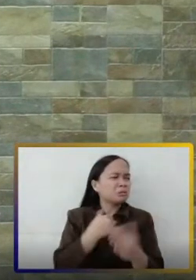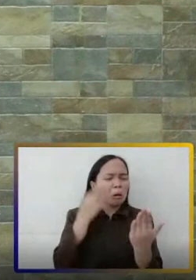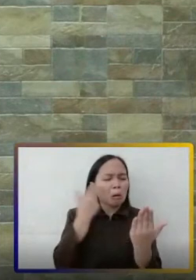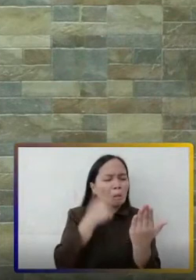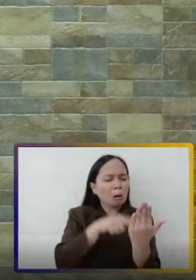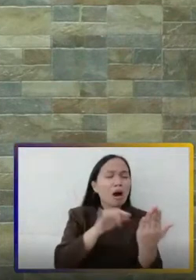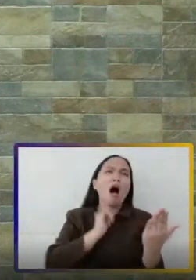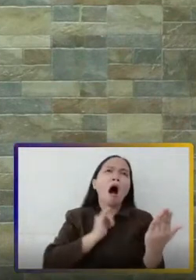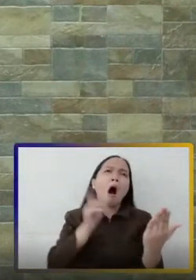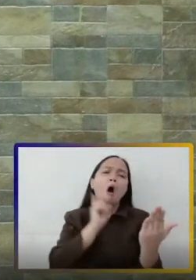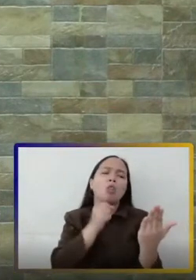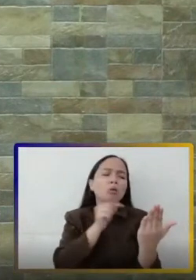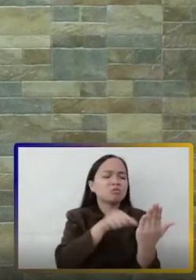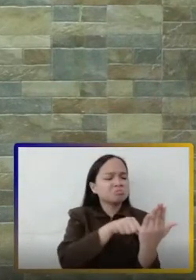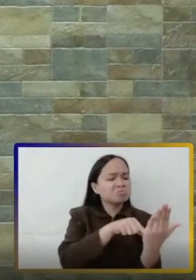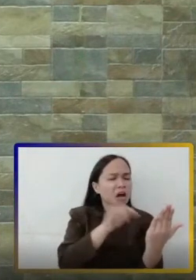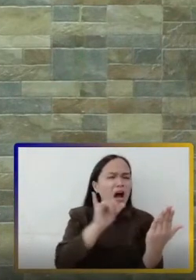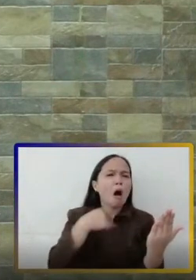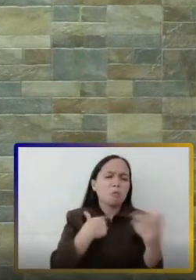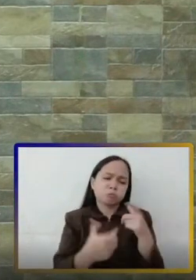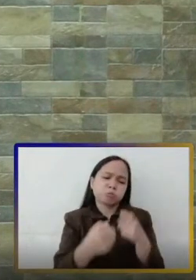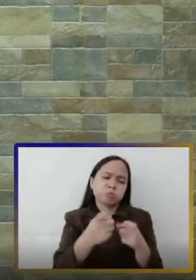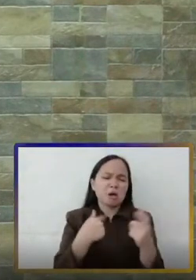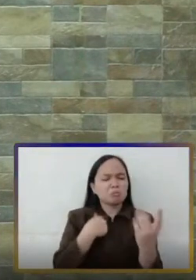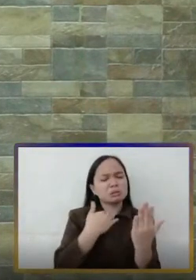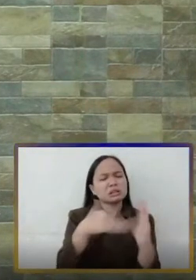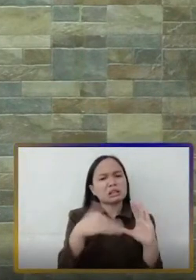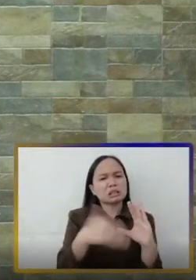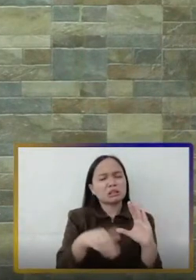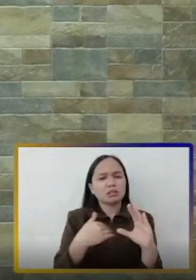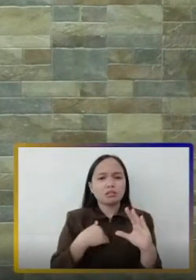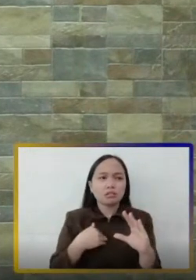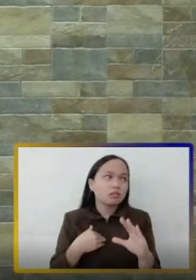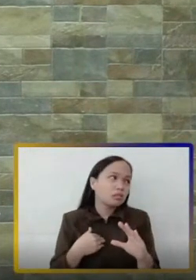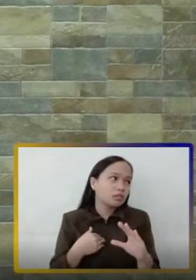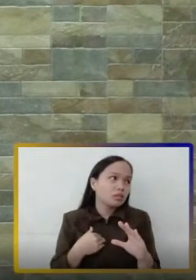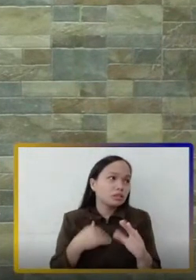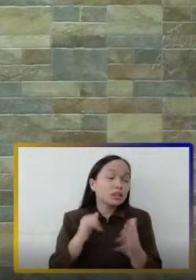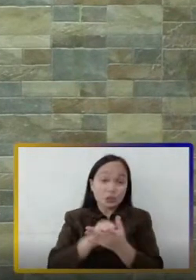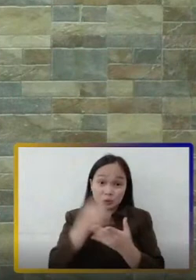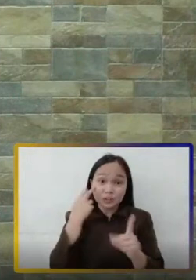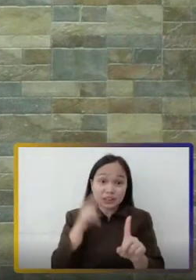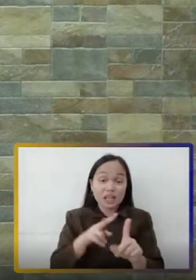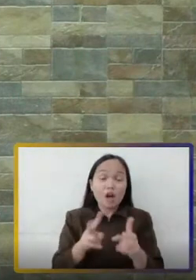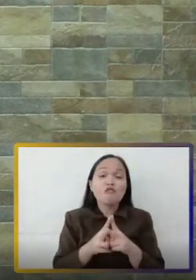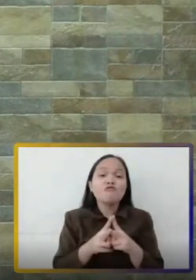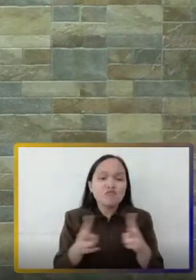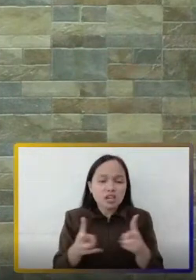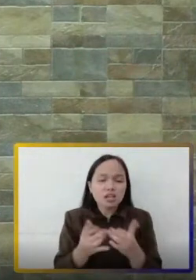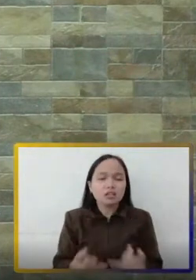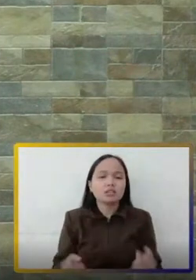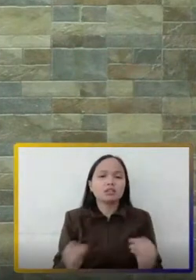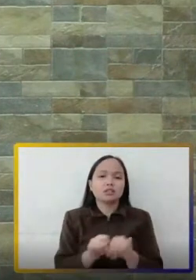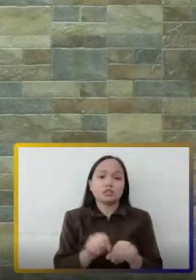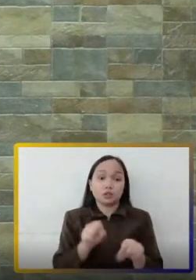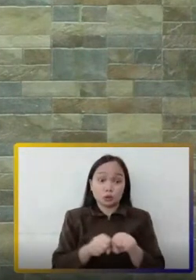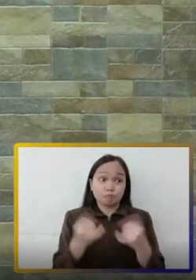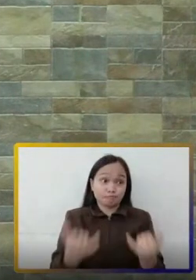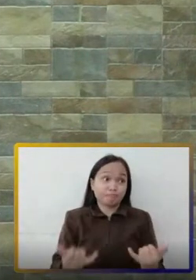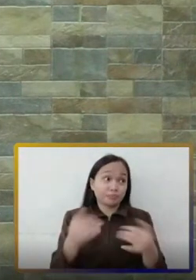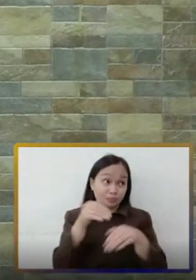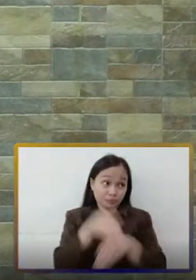Kasi may kinakausap ako, kasi may chinachat ako. See that? So kapatid, this is very important. Kaya ngayong gabi,